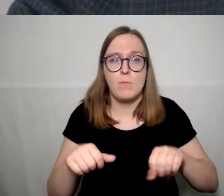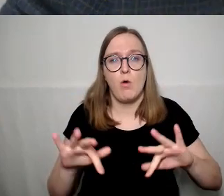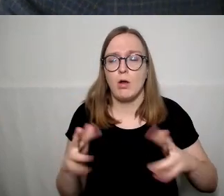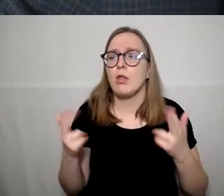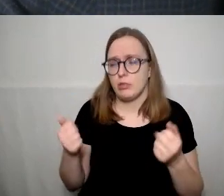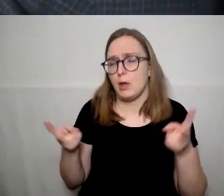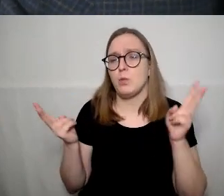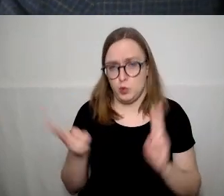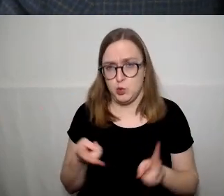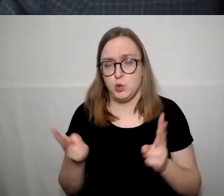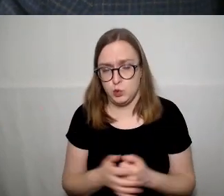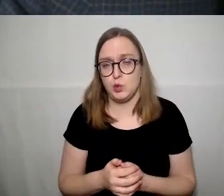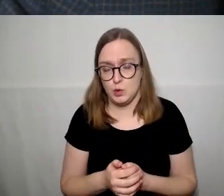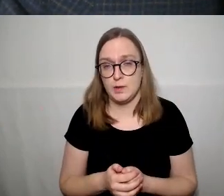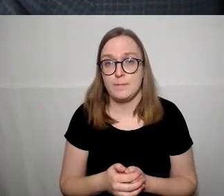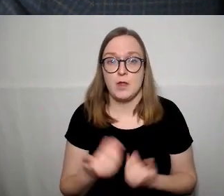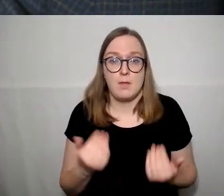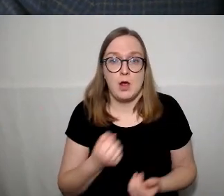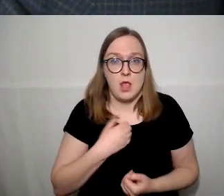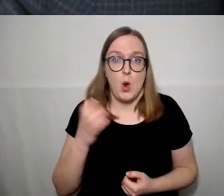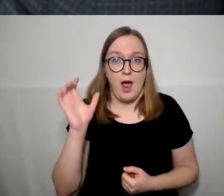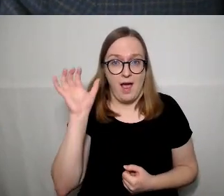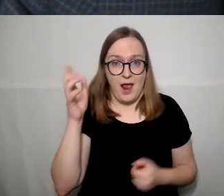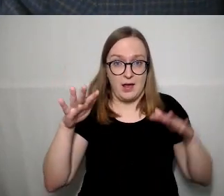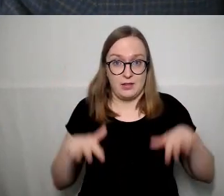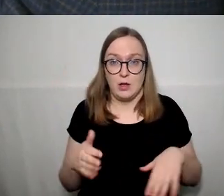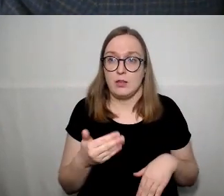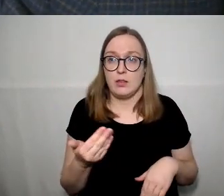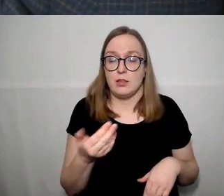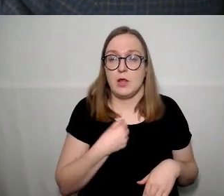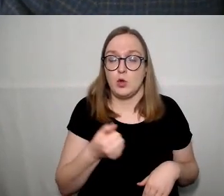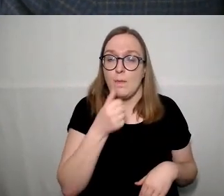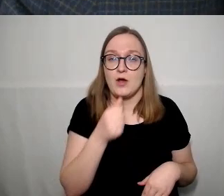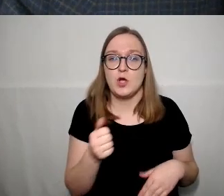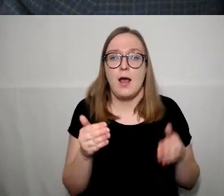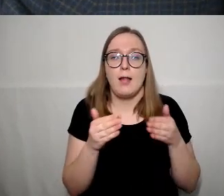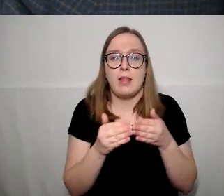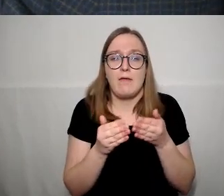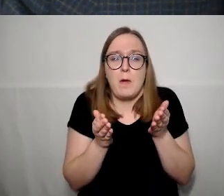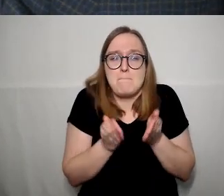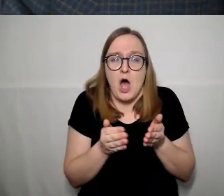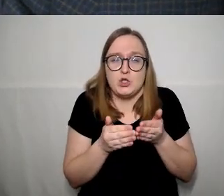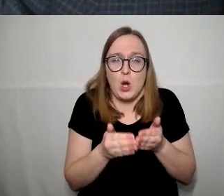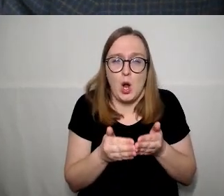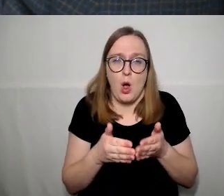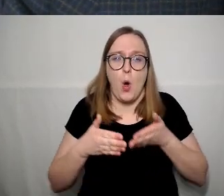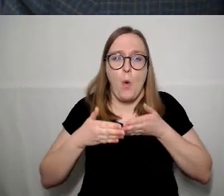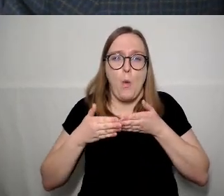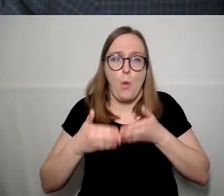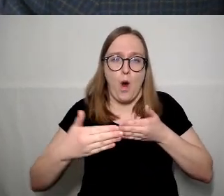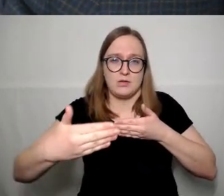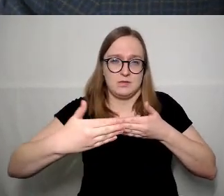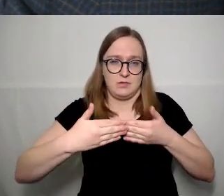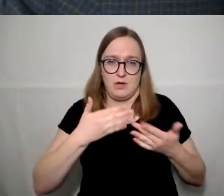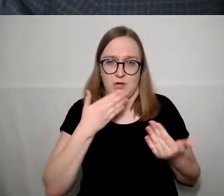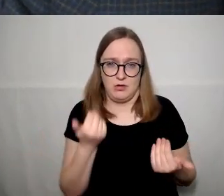infrastruktūrą. Mes neturime Elektrėnuose mažųjų laivų uosto, reikia jį padaryti, nes turime nuostabią įlanką tarp Elektrėnų